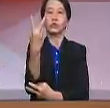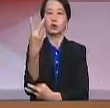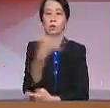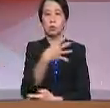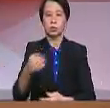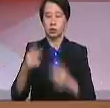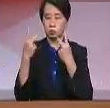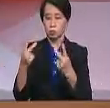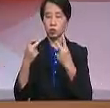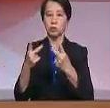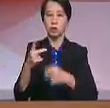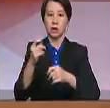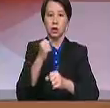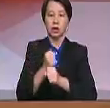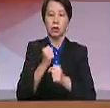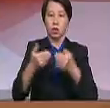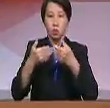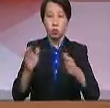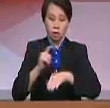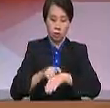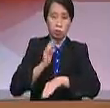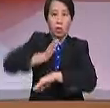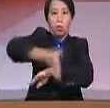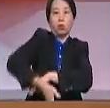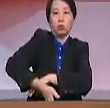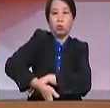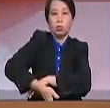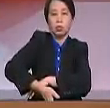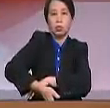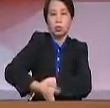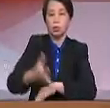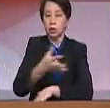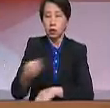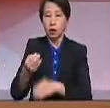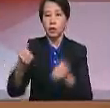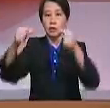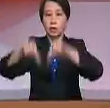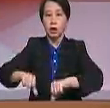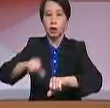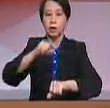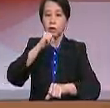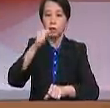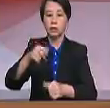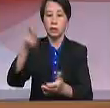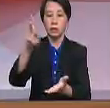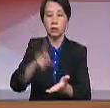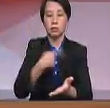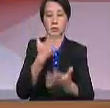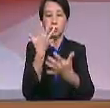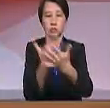premis beroperasi lebih masa 1 dan gagal melunaskan kos kuarantin sebanyak